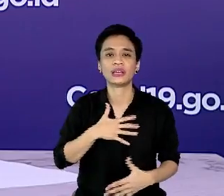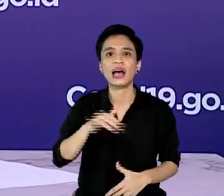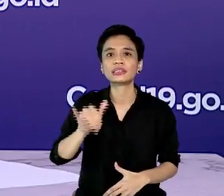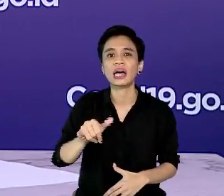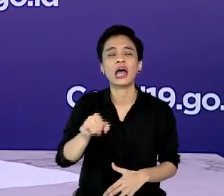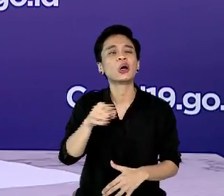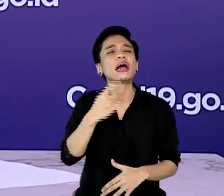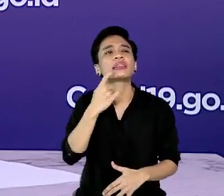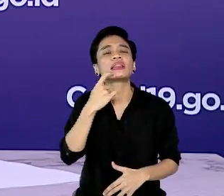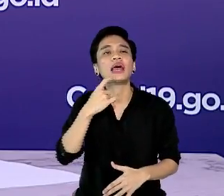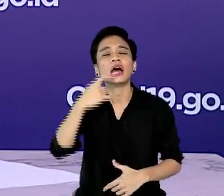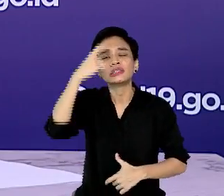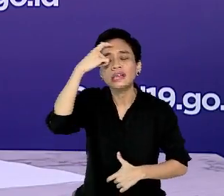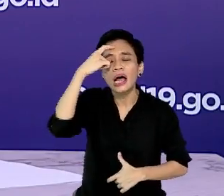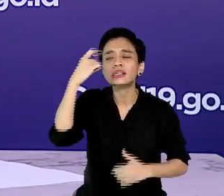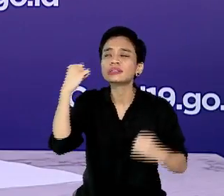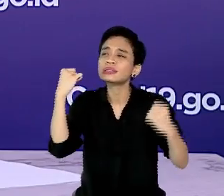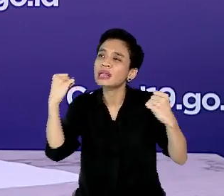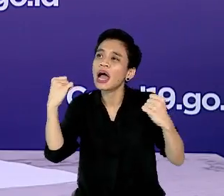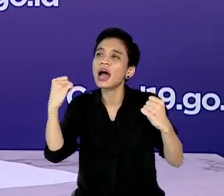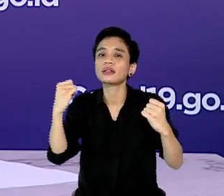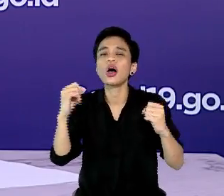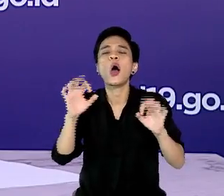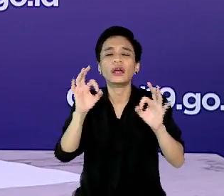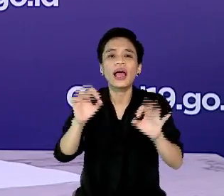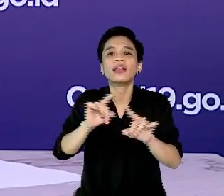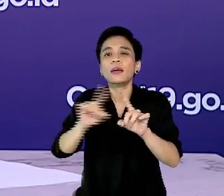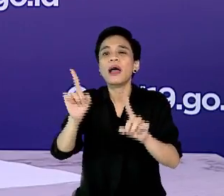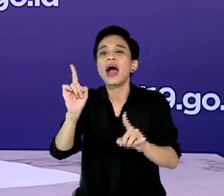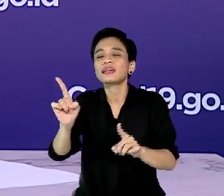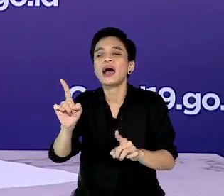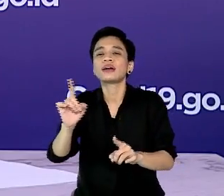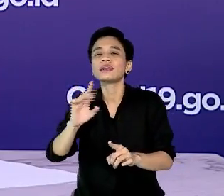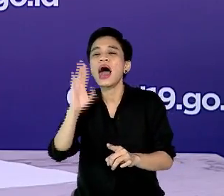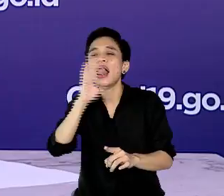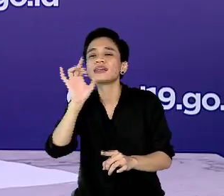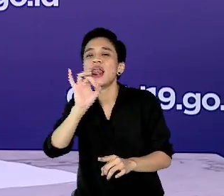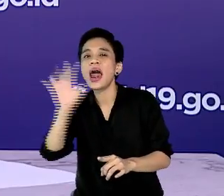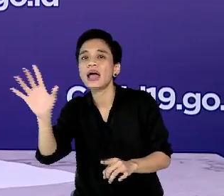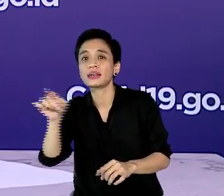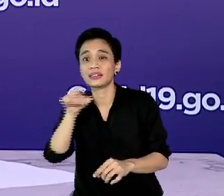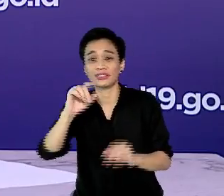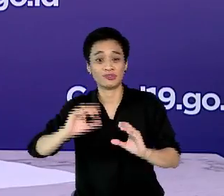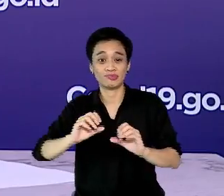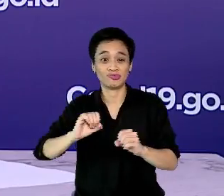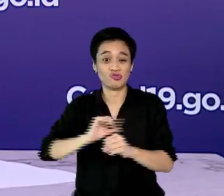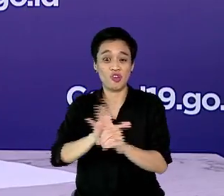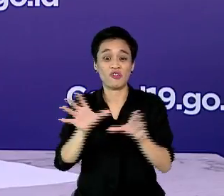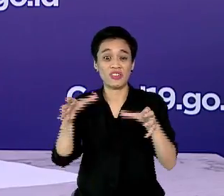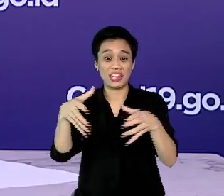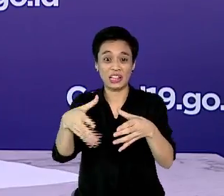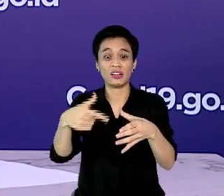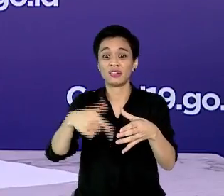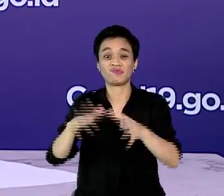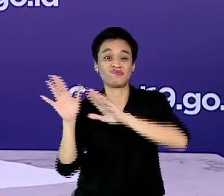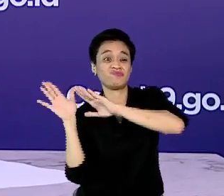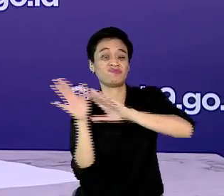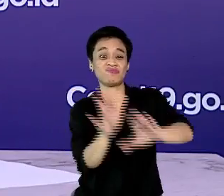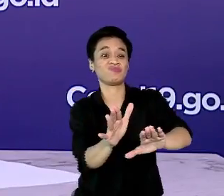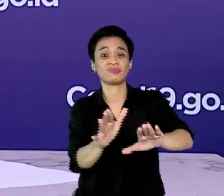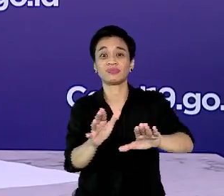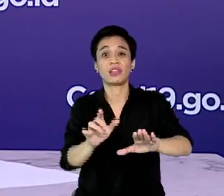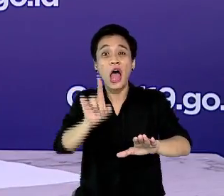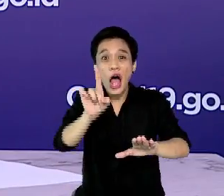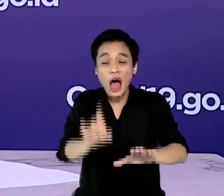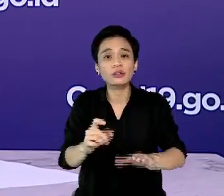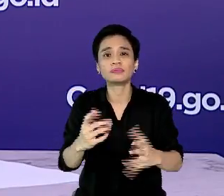sakit, tapi juga menyentuh kepentingan lainnya. Tidak ada jalan lain untuk keluar dari pandemi, melainkan kita mampu